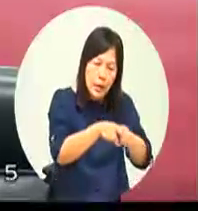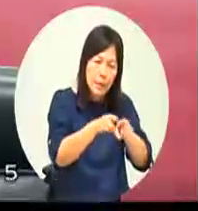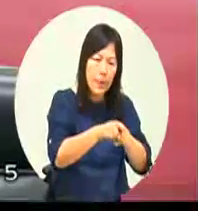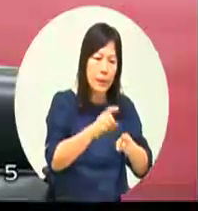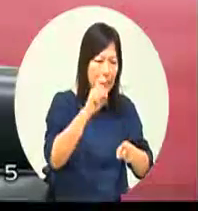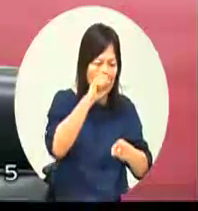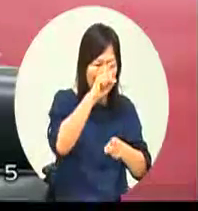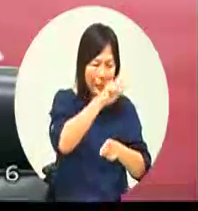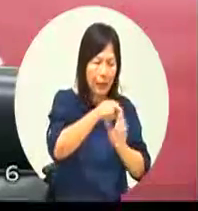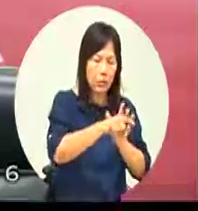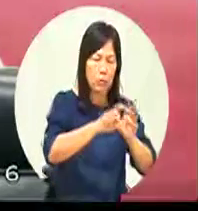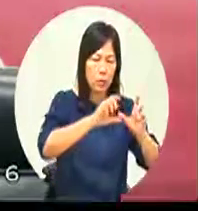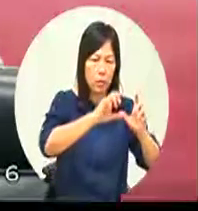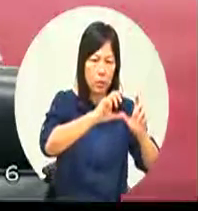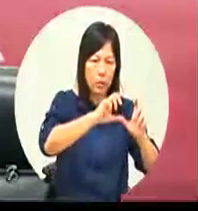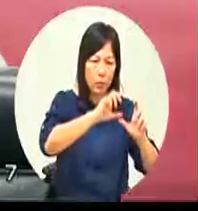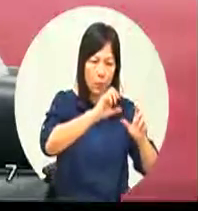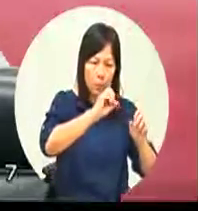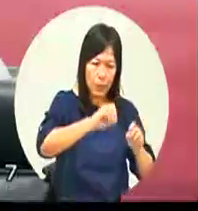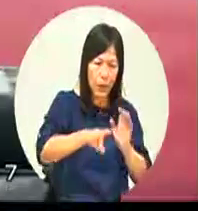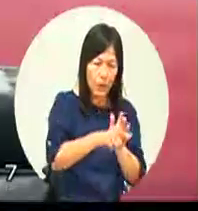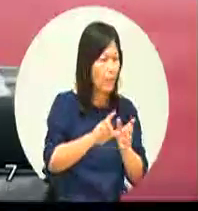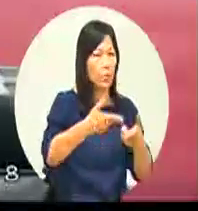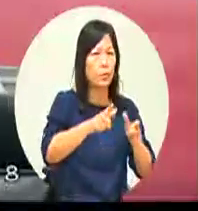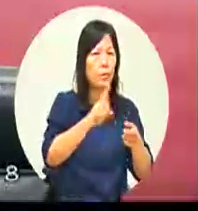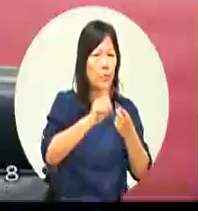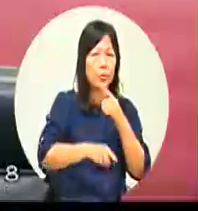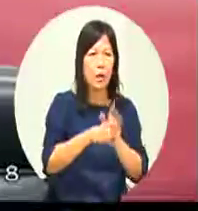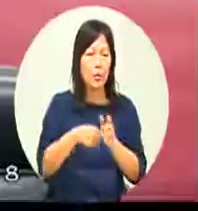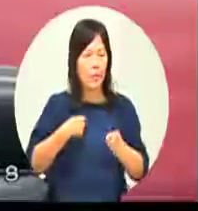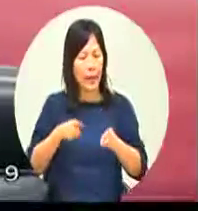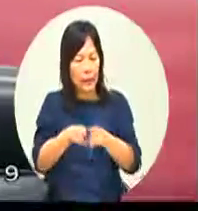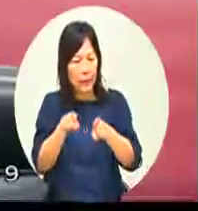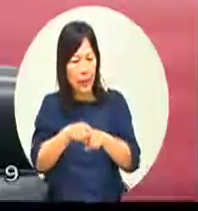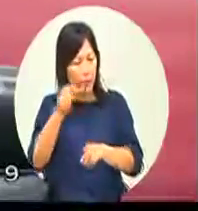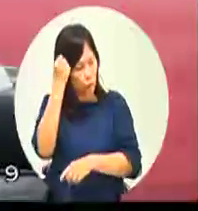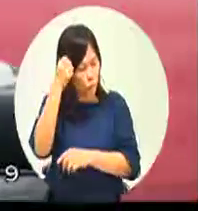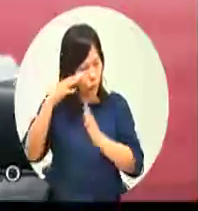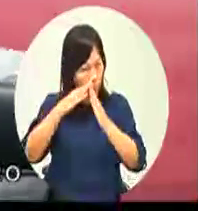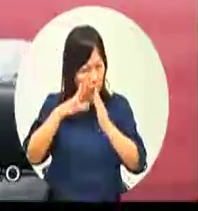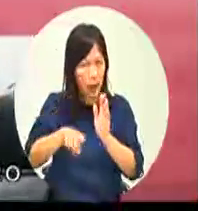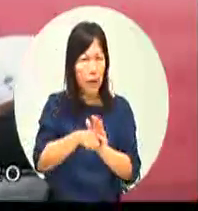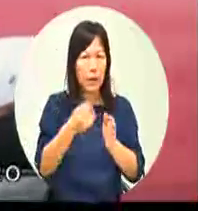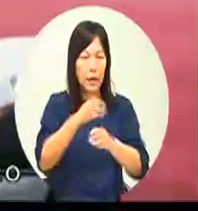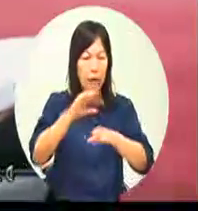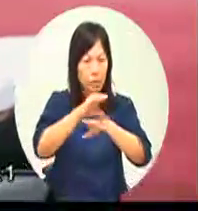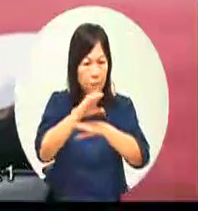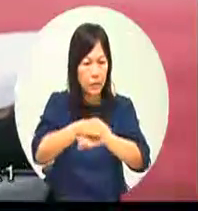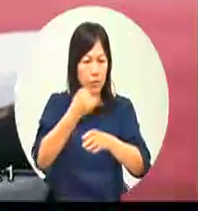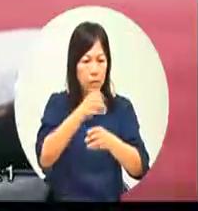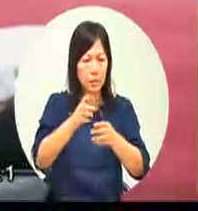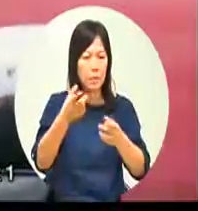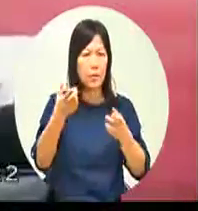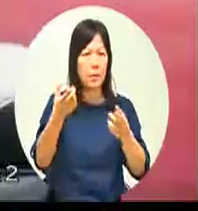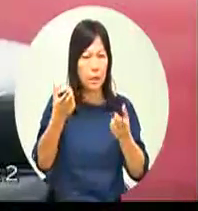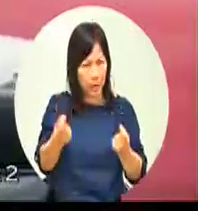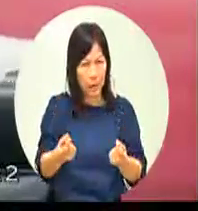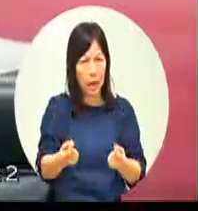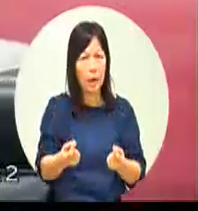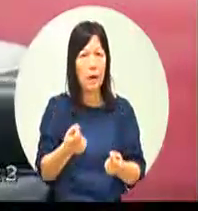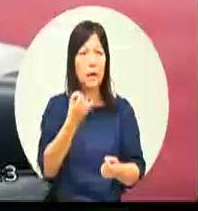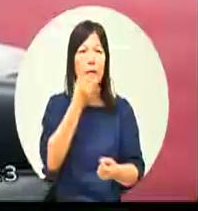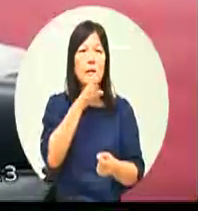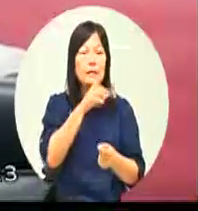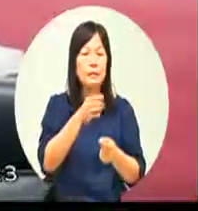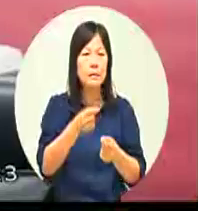对。大楼的粪扫跟咱家一般恁清洁堆车咧载垃圾有什么两样？一样。可是因